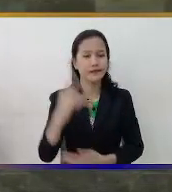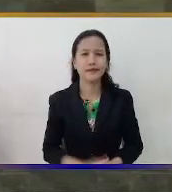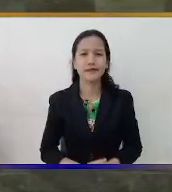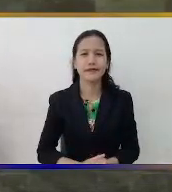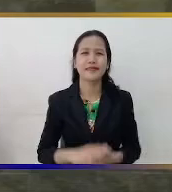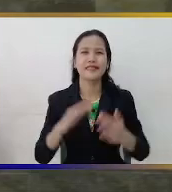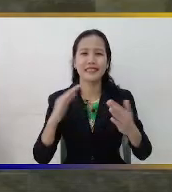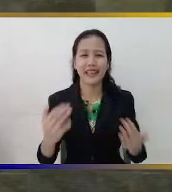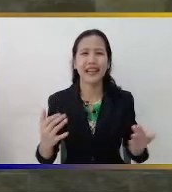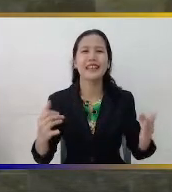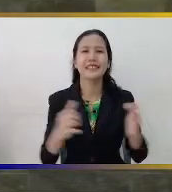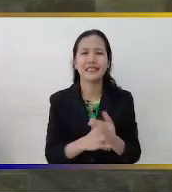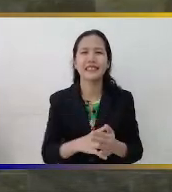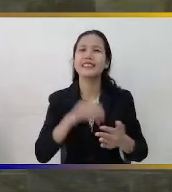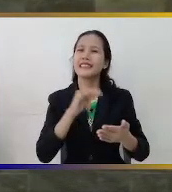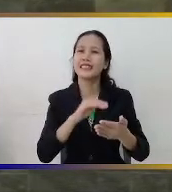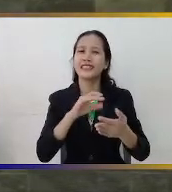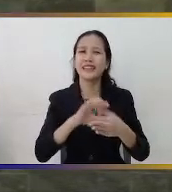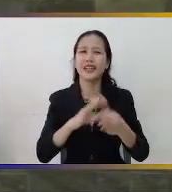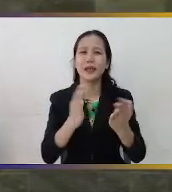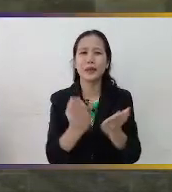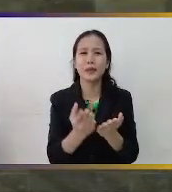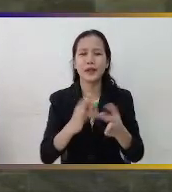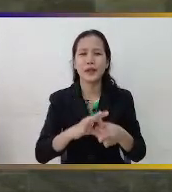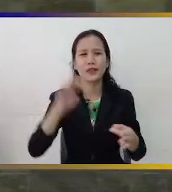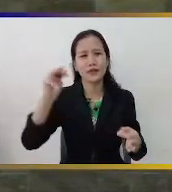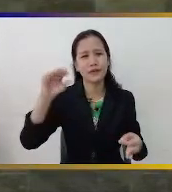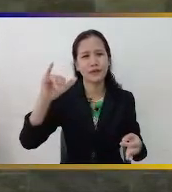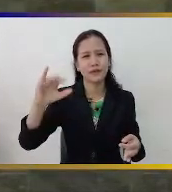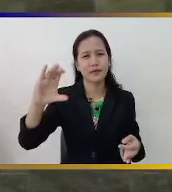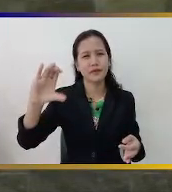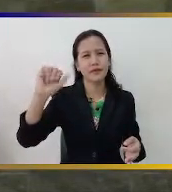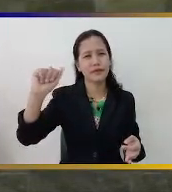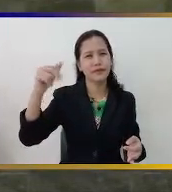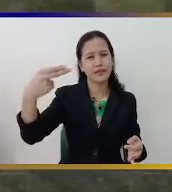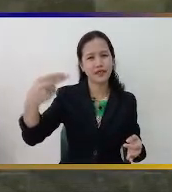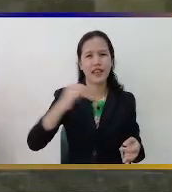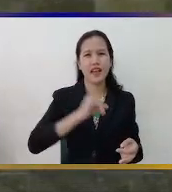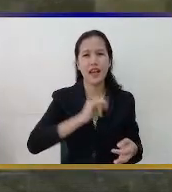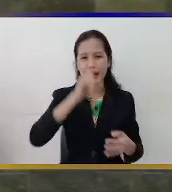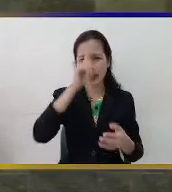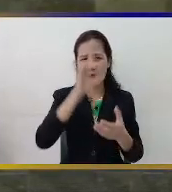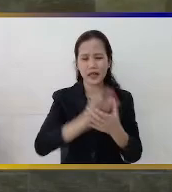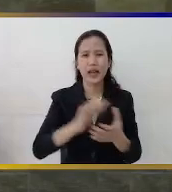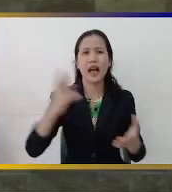the book of Micah. I do believe na ang bawat isa po sa atin ay meron po